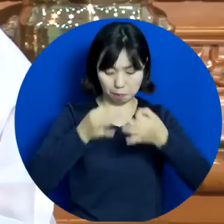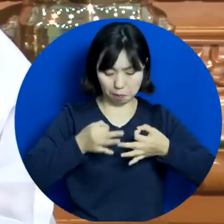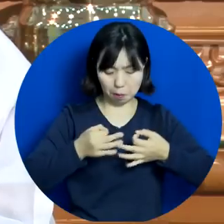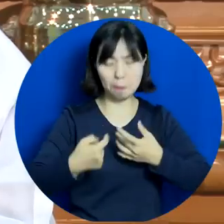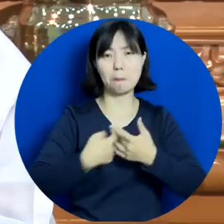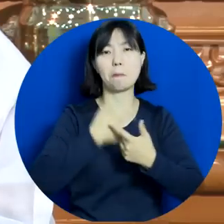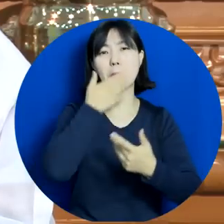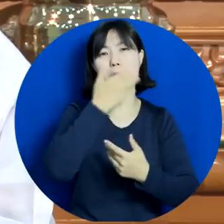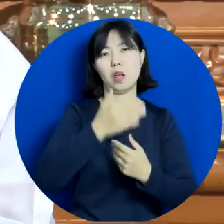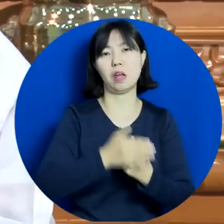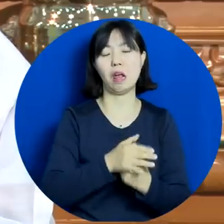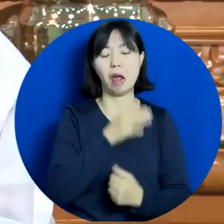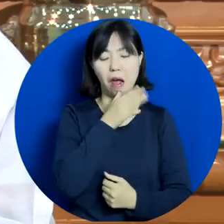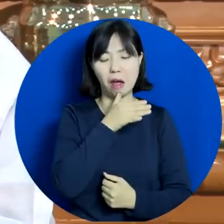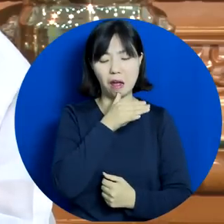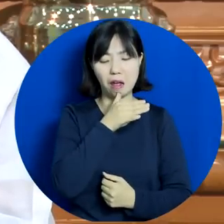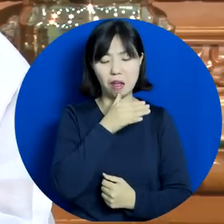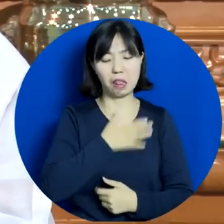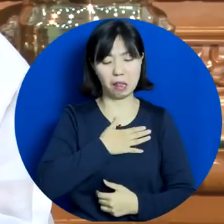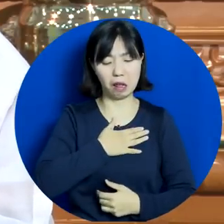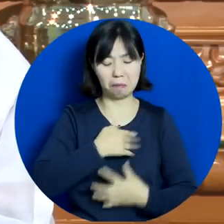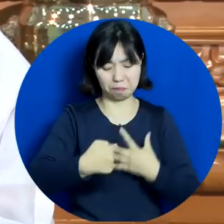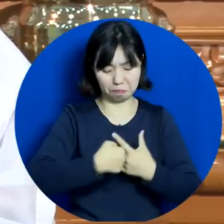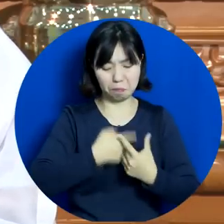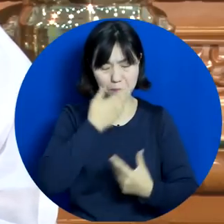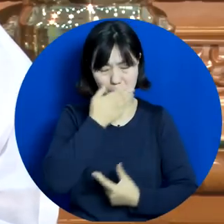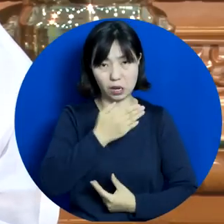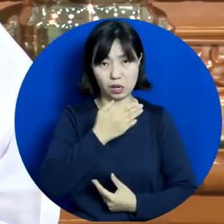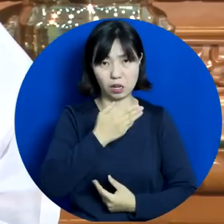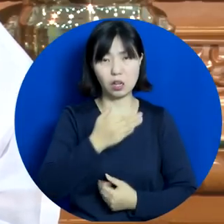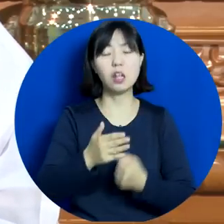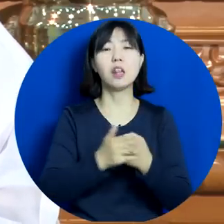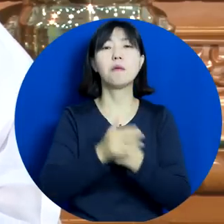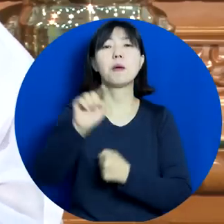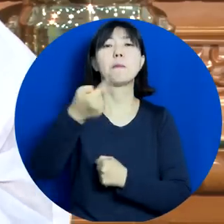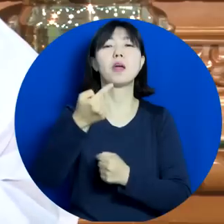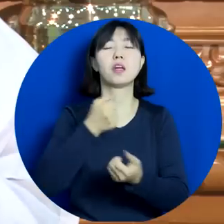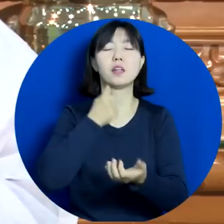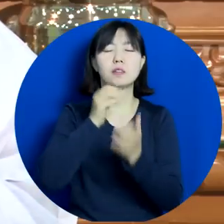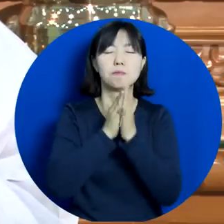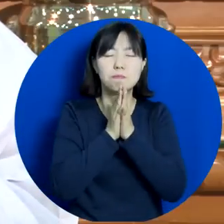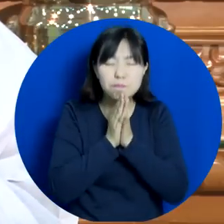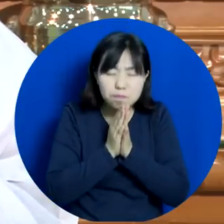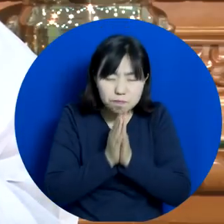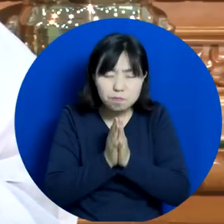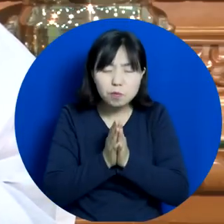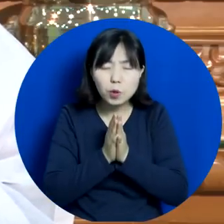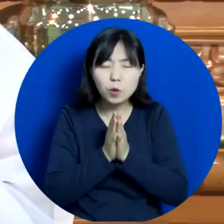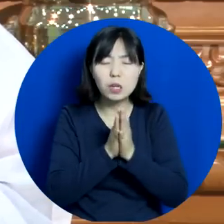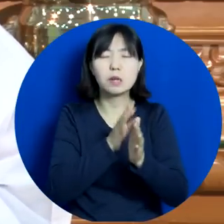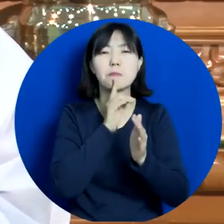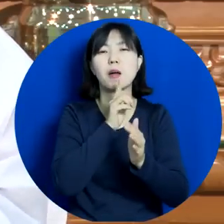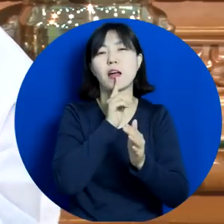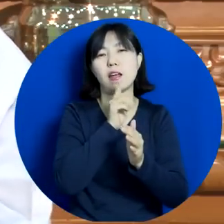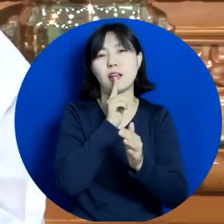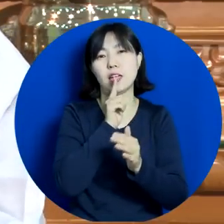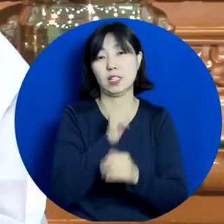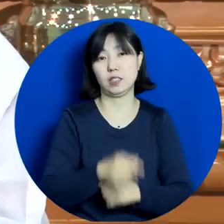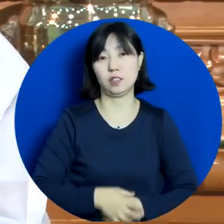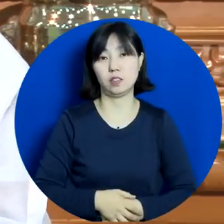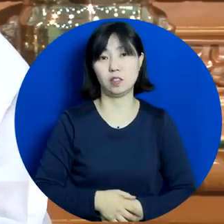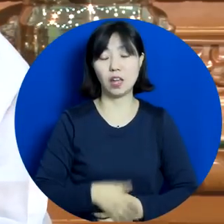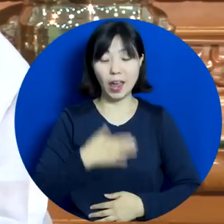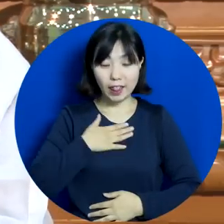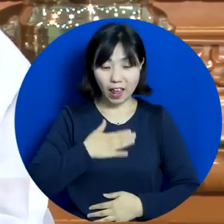내가 이렇구나. 그래서 100일 기도하라는 거야. 근데 안다고 바뀌는 건